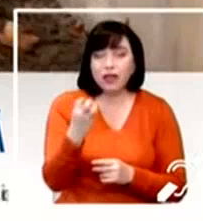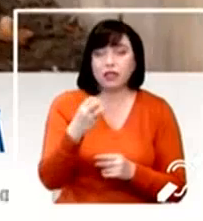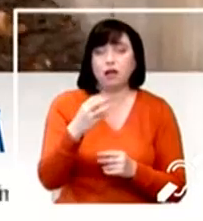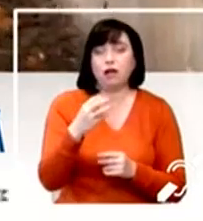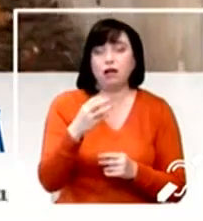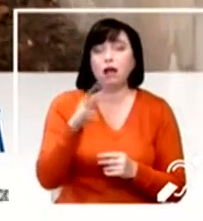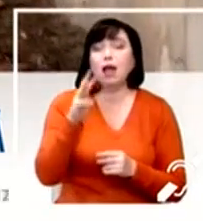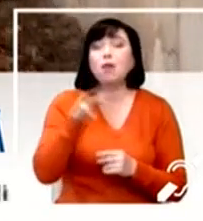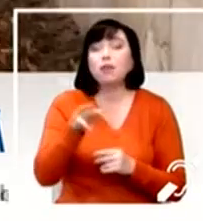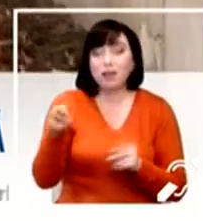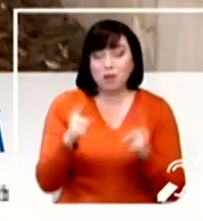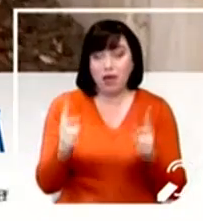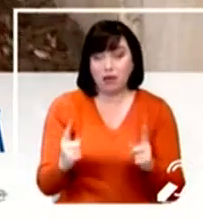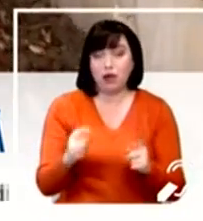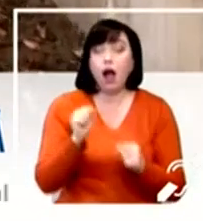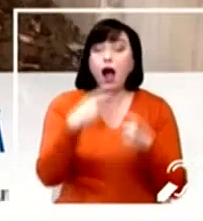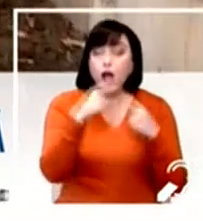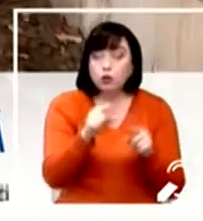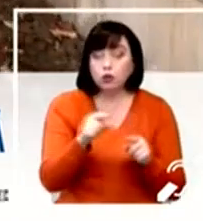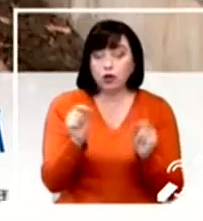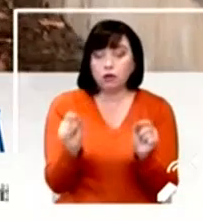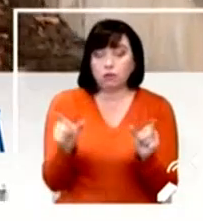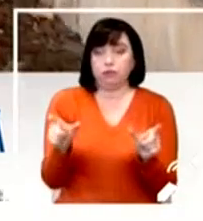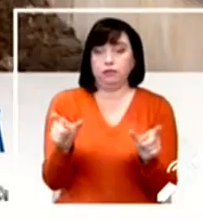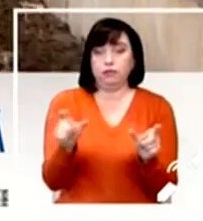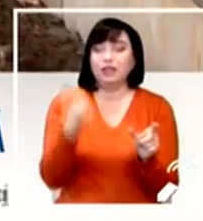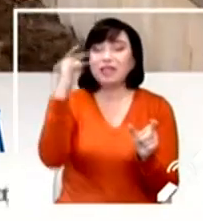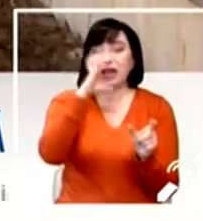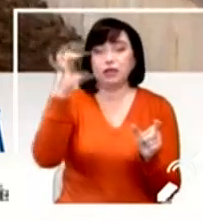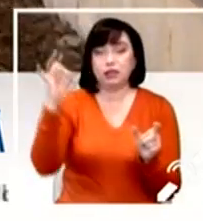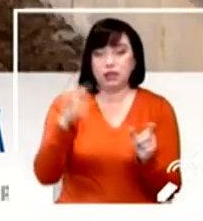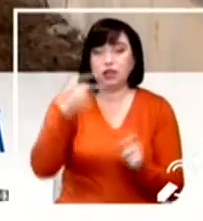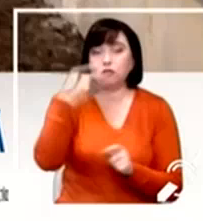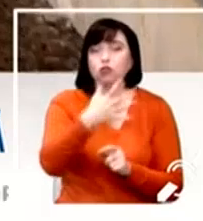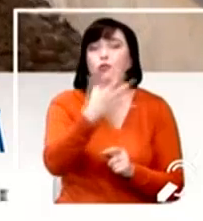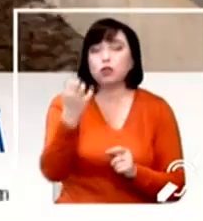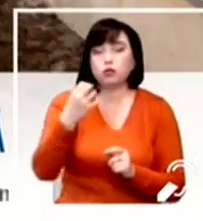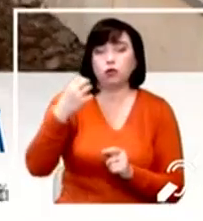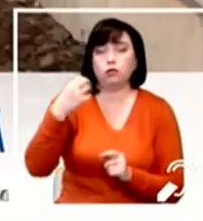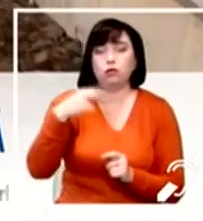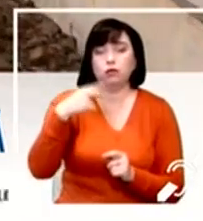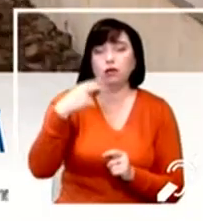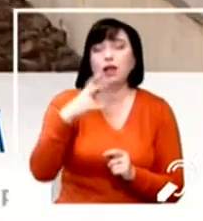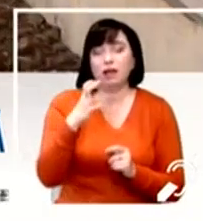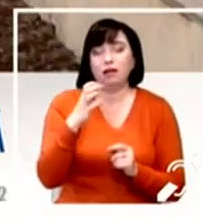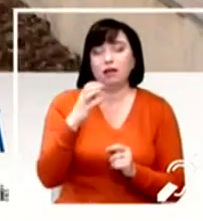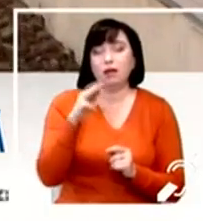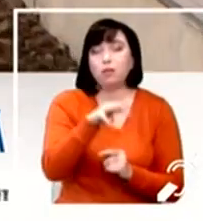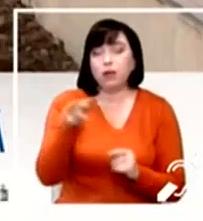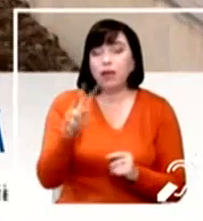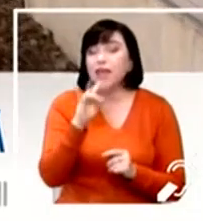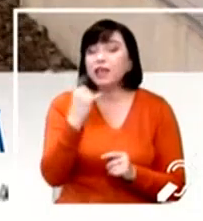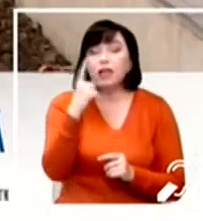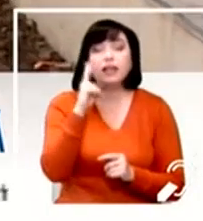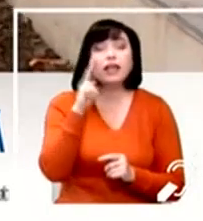1435 de milimetri. Restul sunt cu ecartament larg, adică de tip sovietic, 1524 de milimetri. Niciun